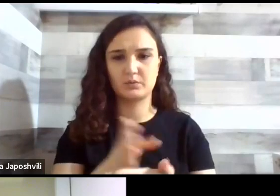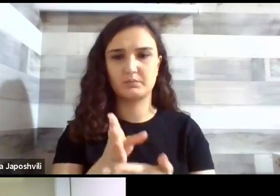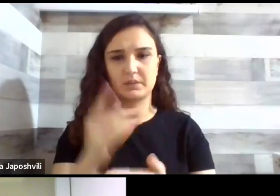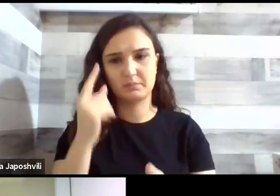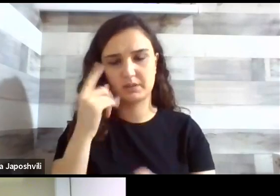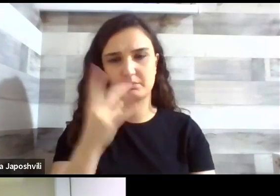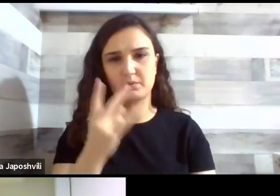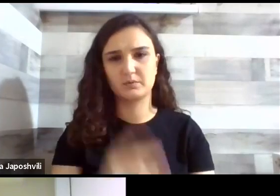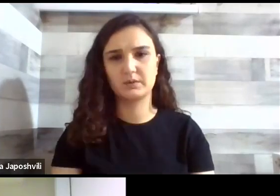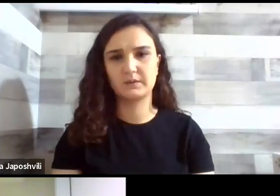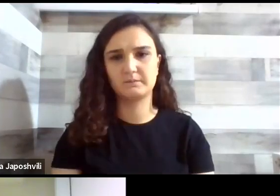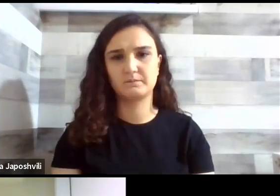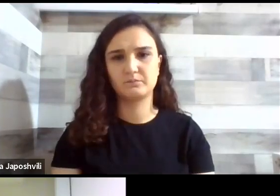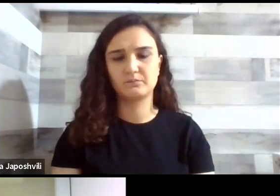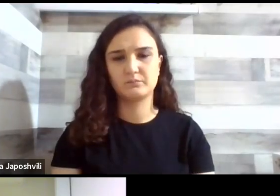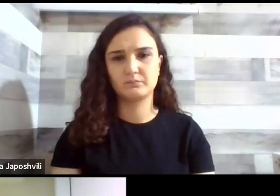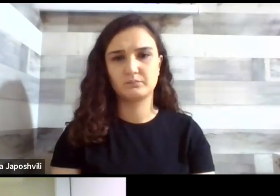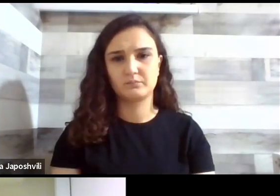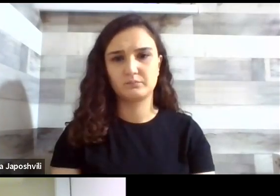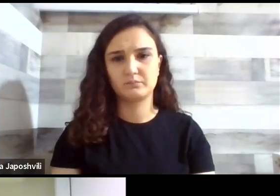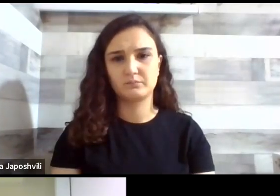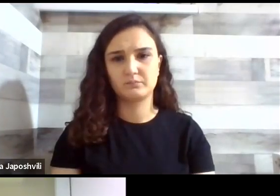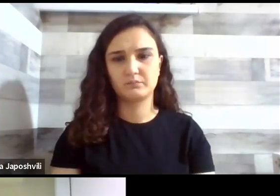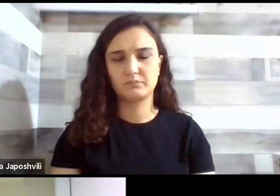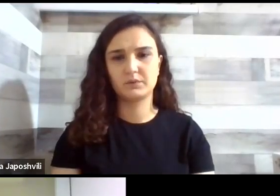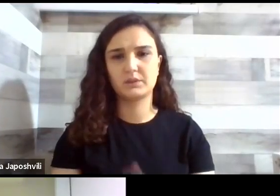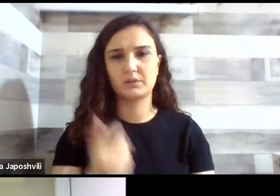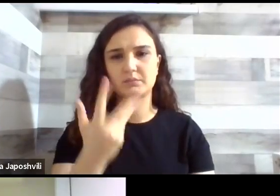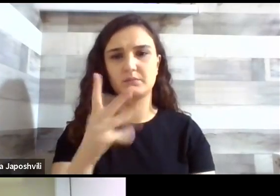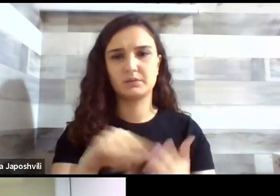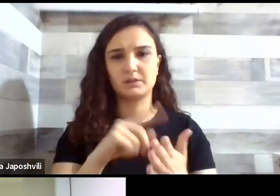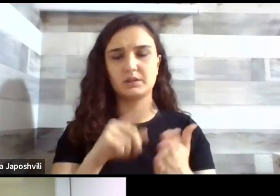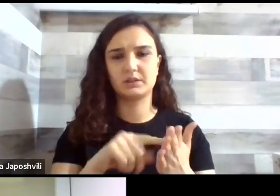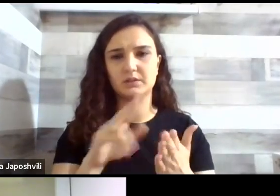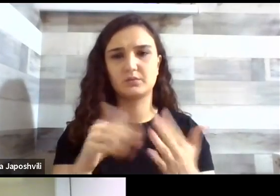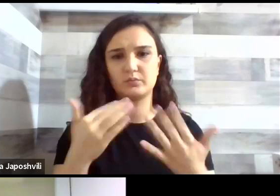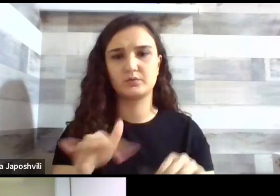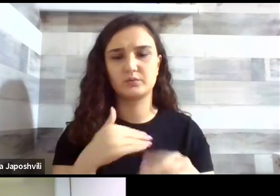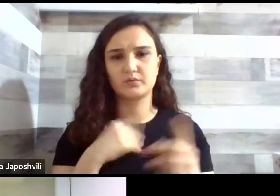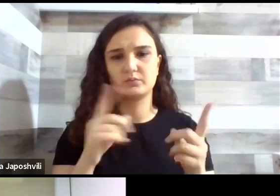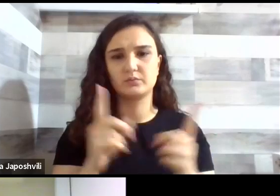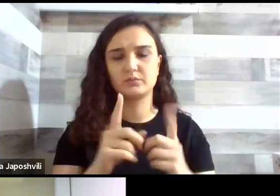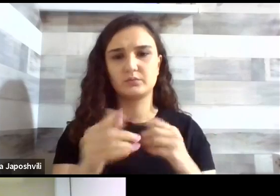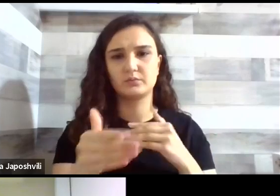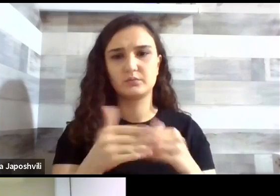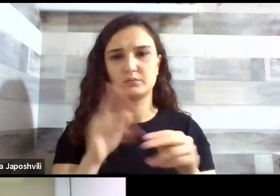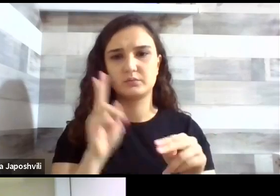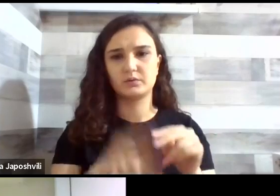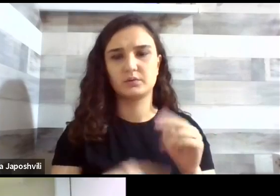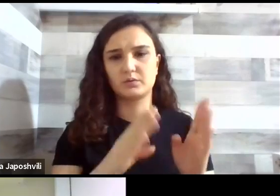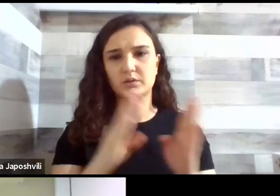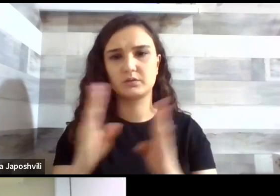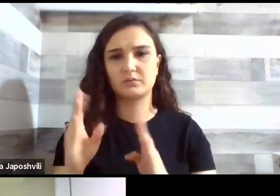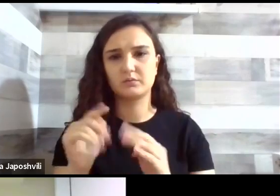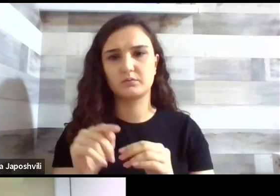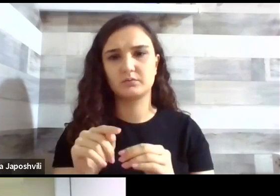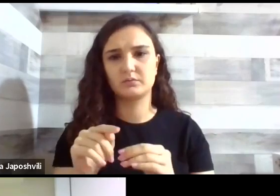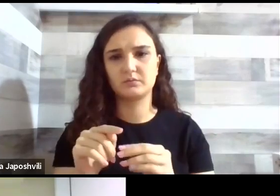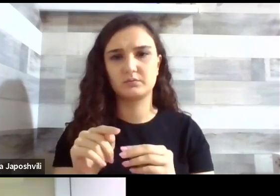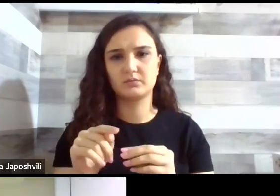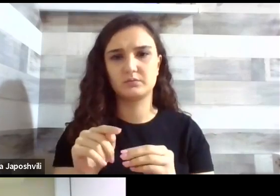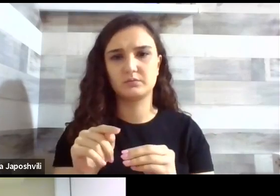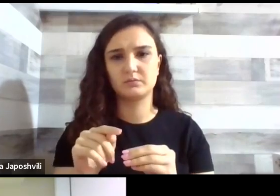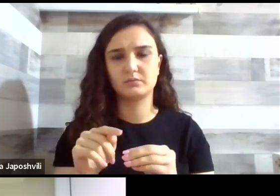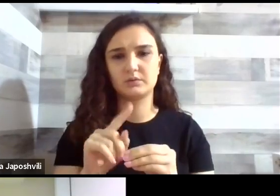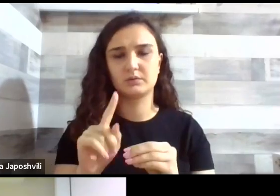დაფიქრება. მაი, ახლა რამდენიმე სპეციფიკურ საკითხსაც რო შევეხოთ და შეიძლება უკვე ჩვენი შეხვედრა დასასრულისკენაც წავიყვანოთ.